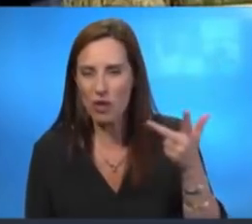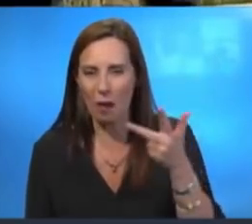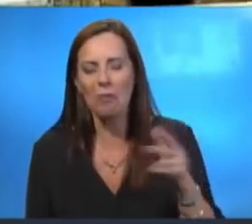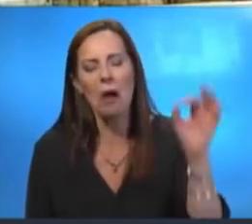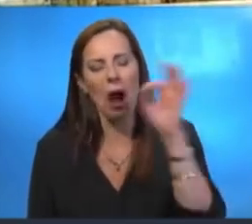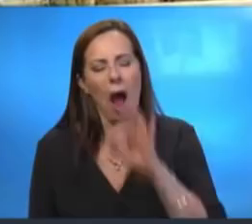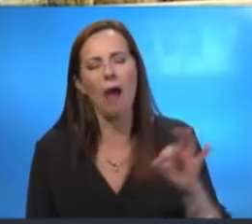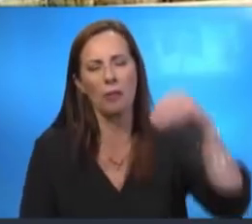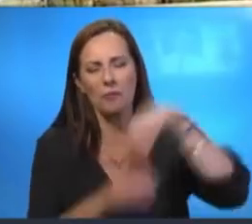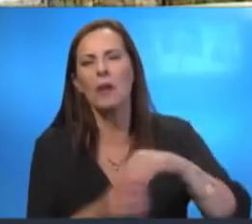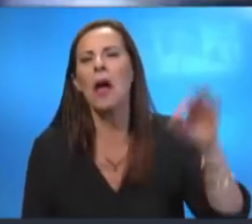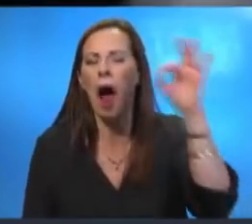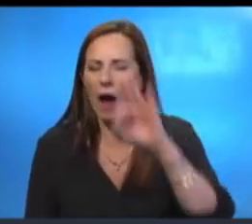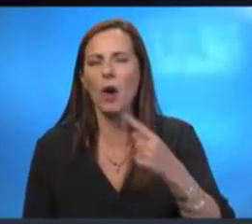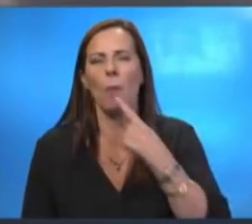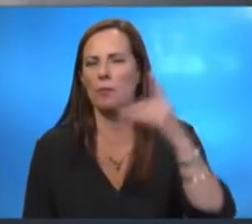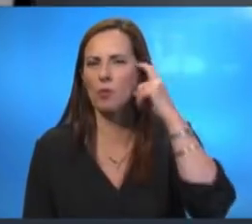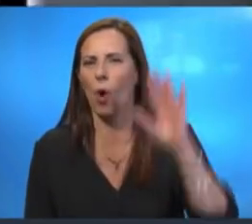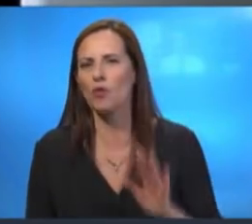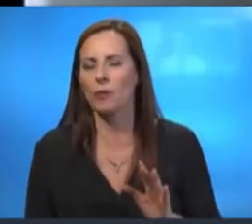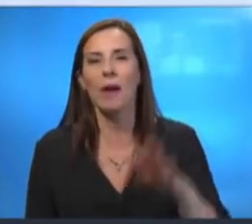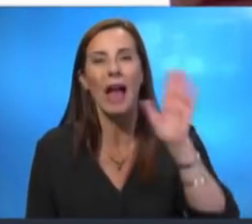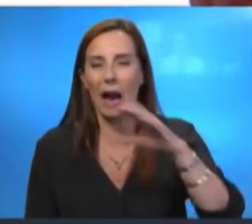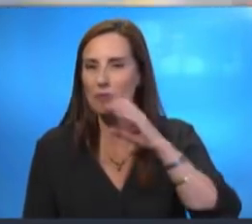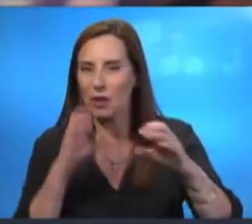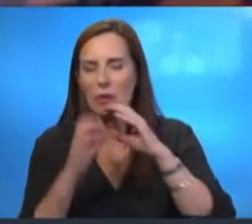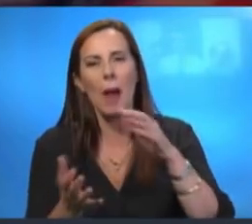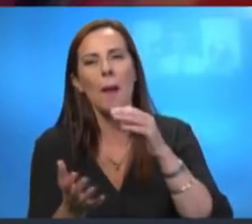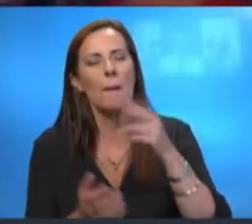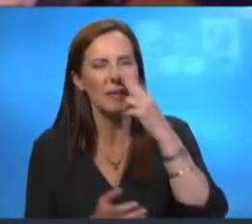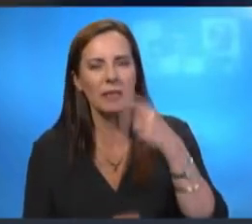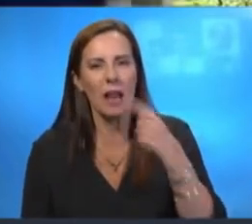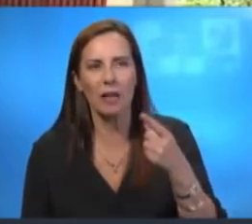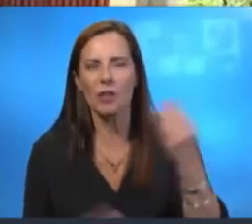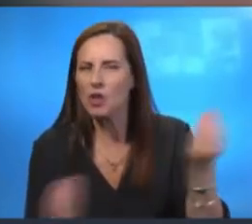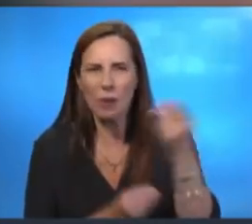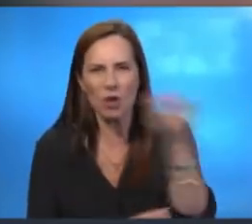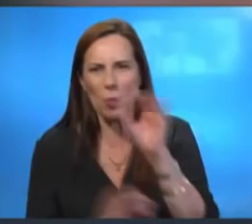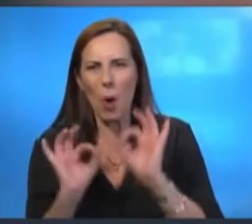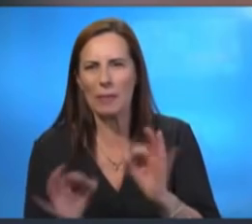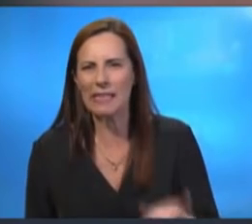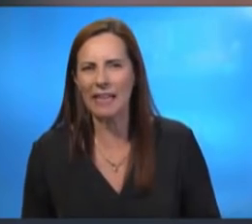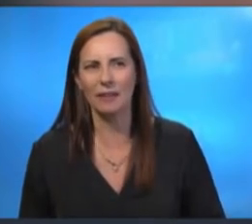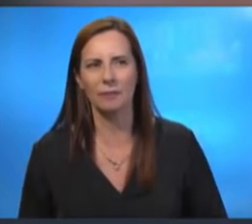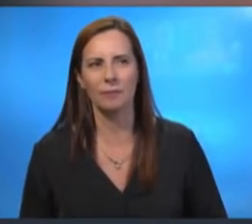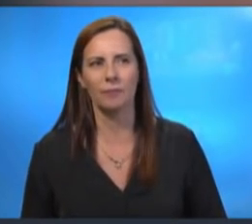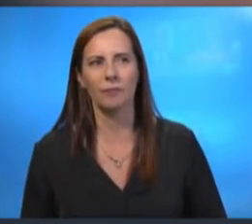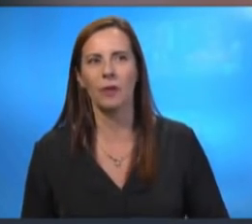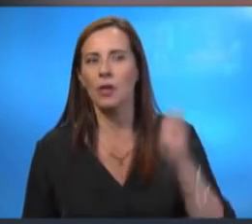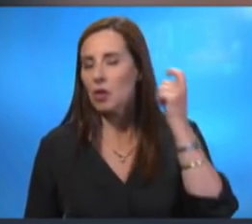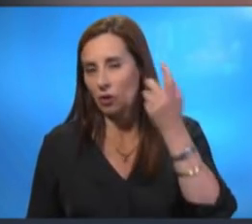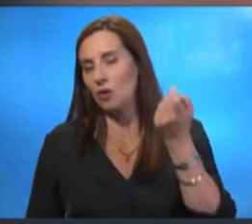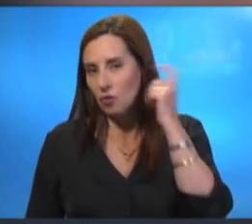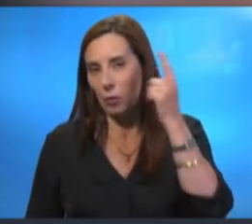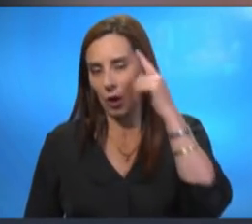רצים, עדיין משמיעים את קולם. גם כשהתקשורת מנסה לזעוק שמשהו כאן לא בסדר. We heard your opinion